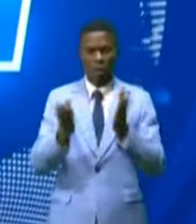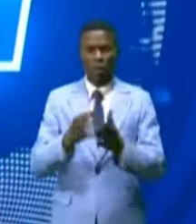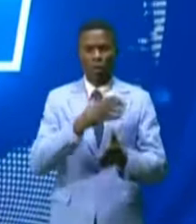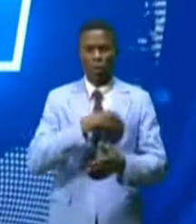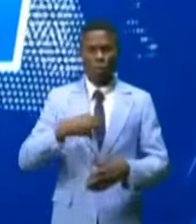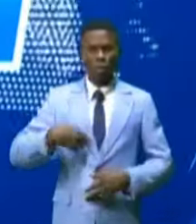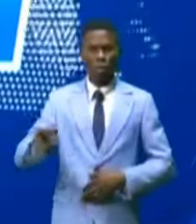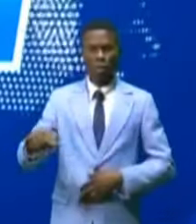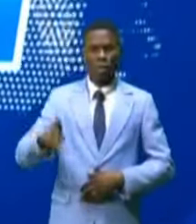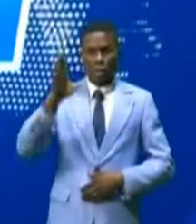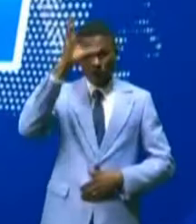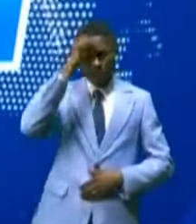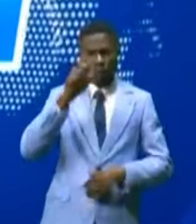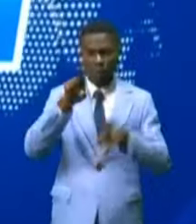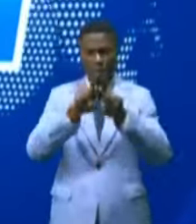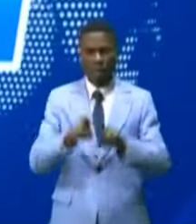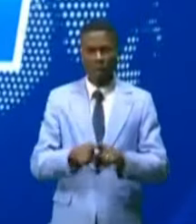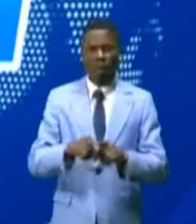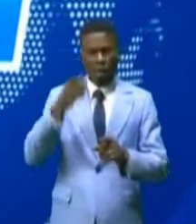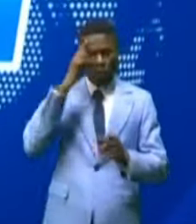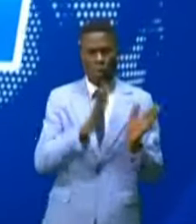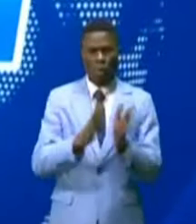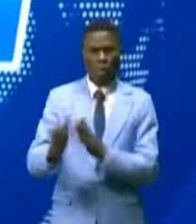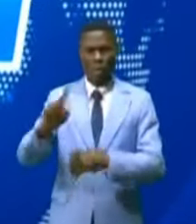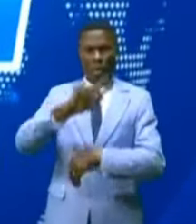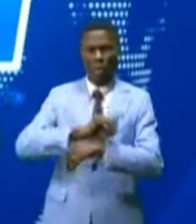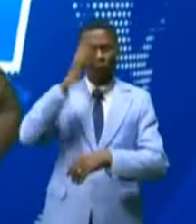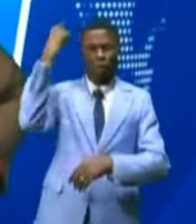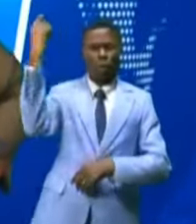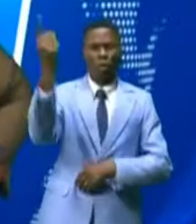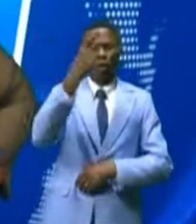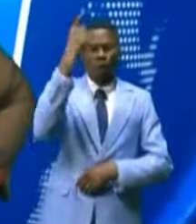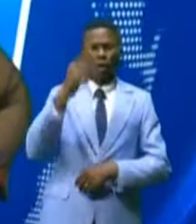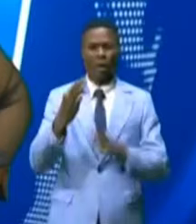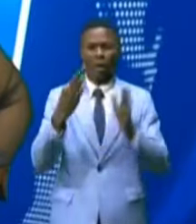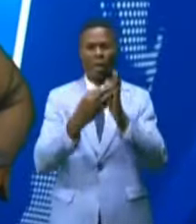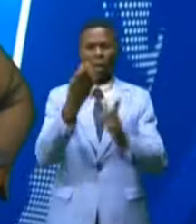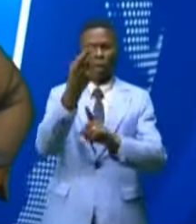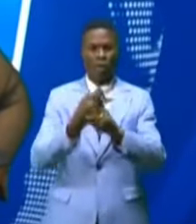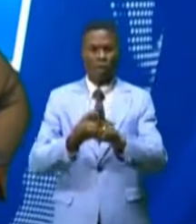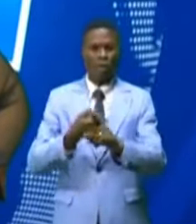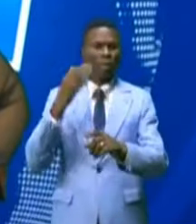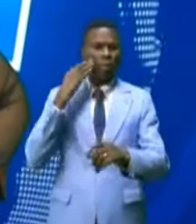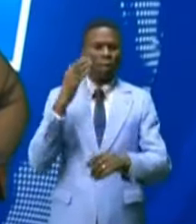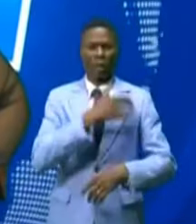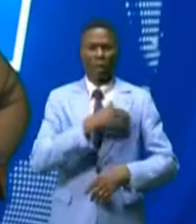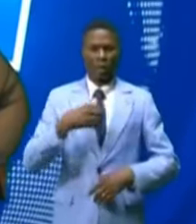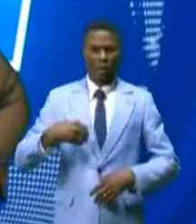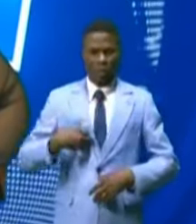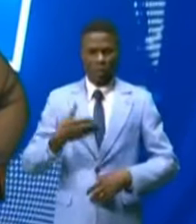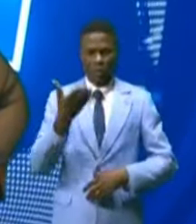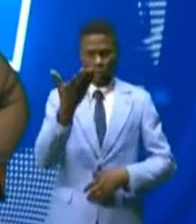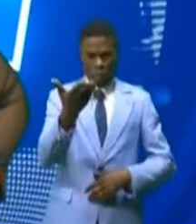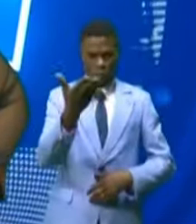province, et ce, en prévision de la journée internationale de la femme célébrée le 8 mars de chaque année suivie.